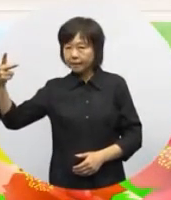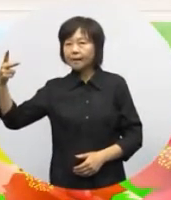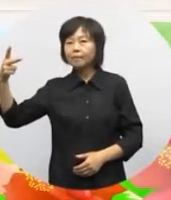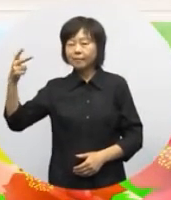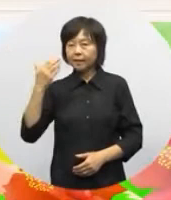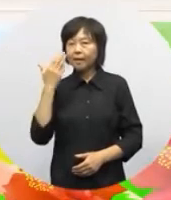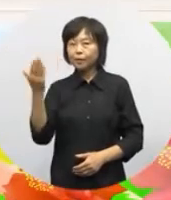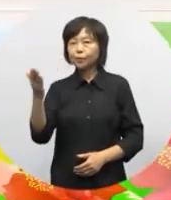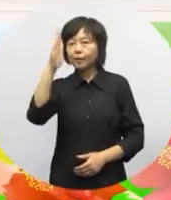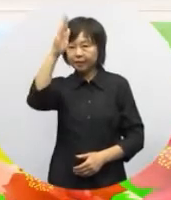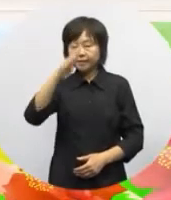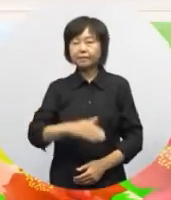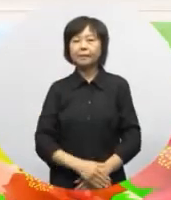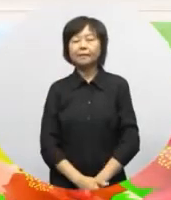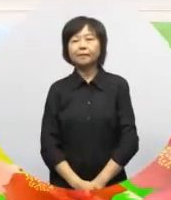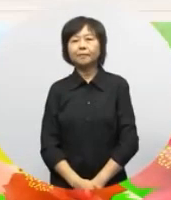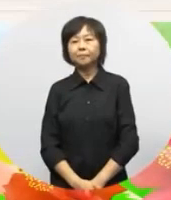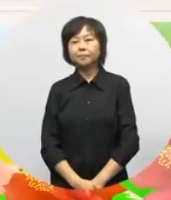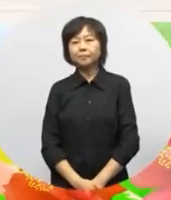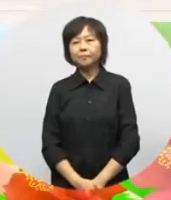881177までお問い合わせください。